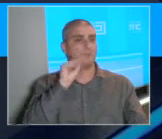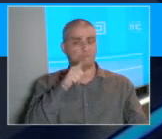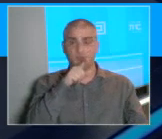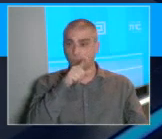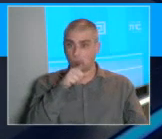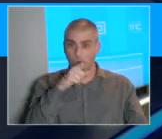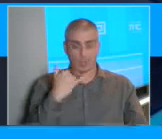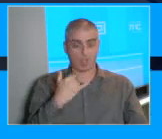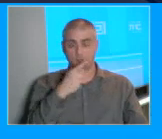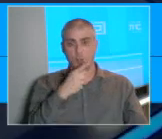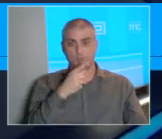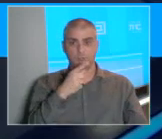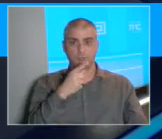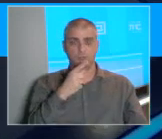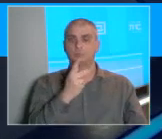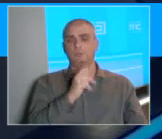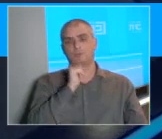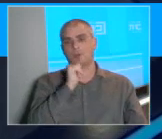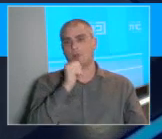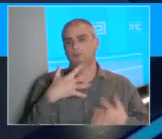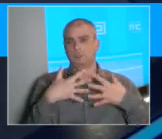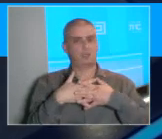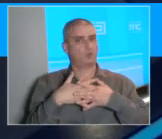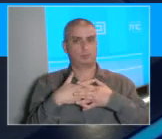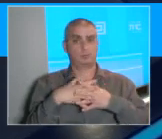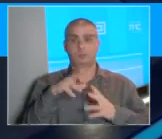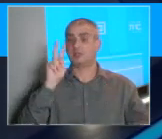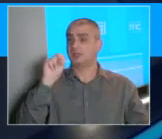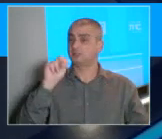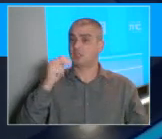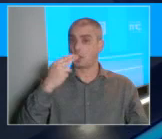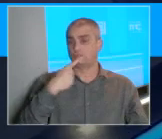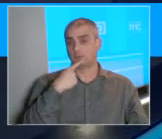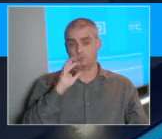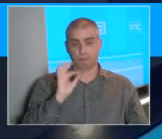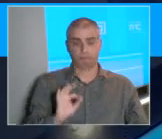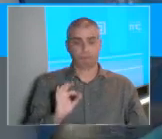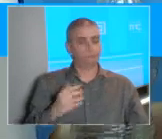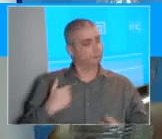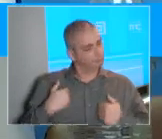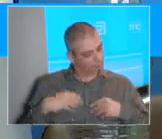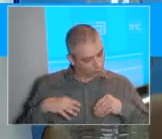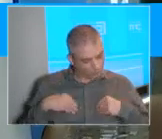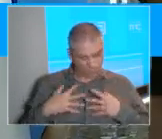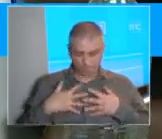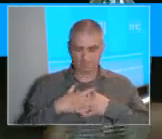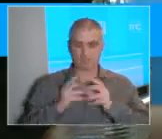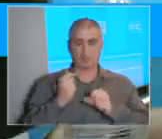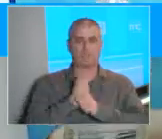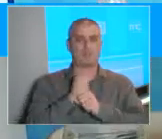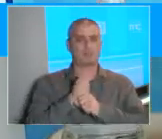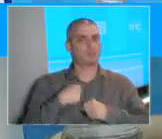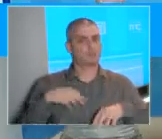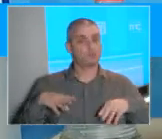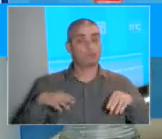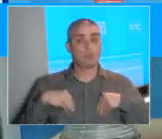הוא היום הגורם שמסרב לאיחוד. ניצן הורוביץ אמר בצורה מפורשת, אנחנו מוכנים להתאחד עם העבודה,